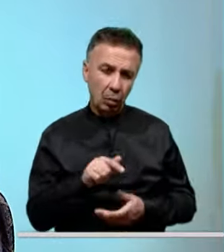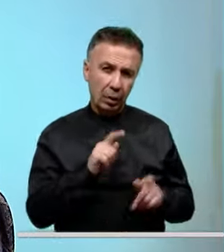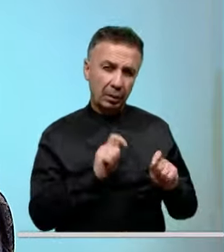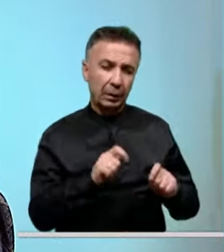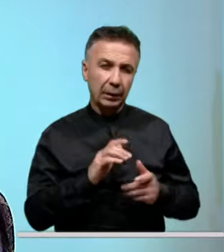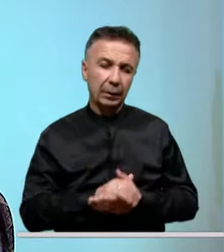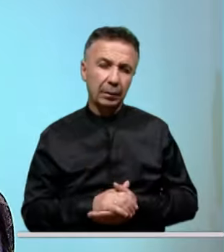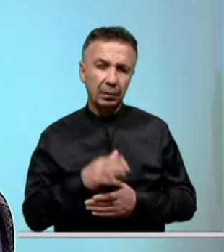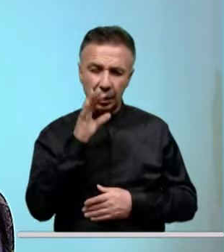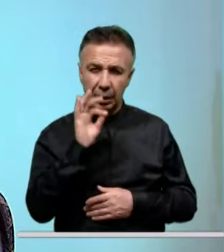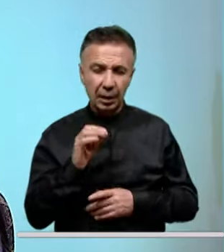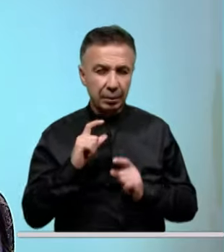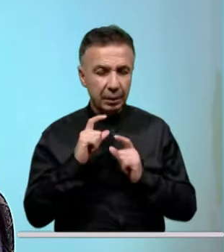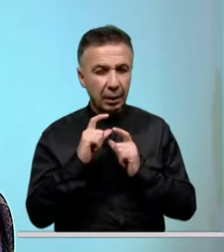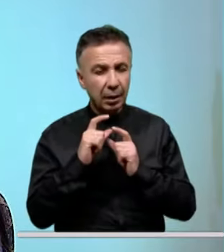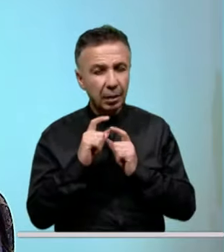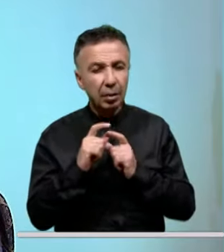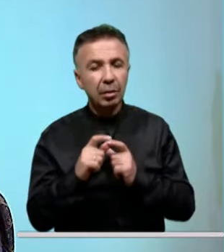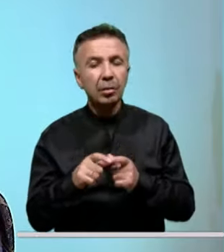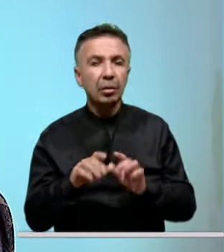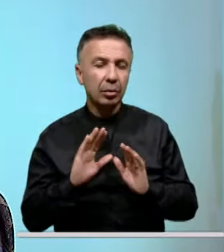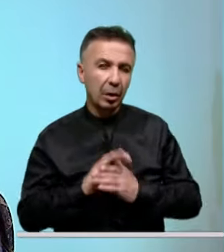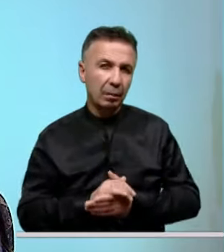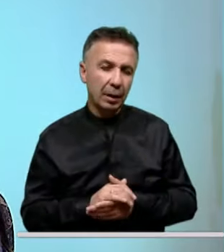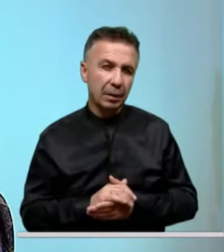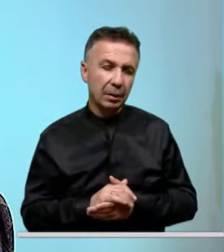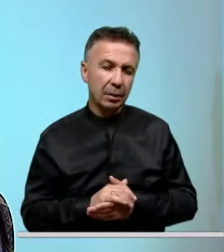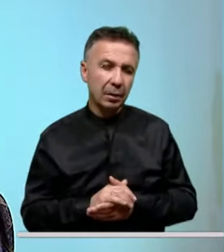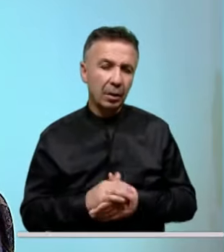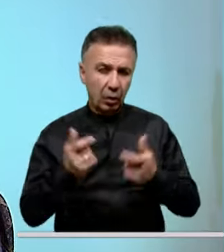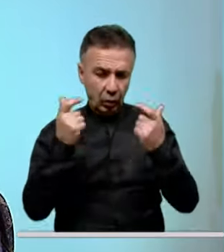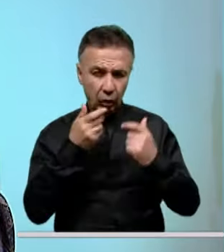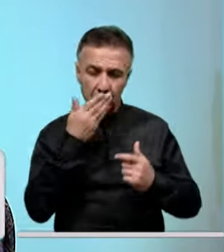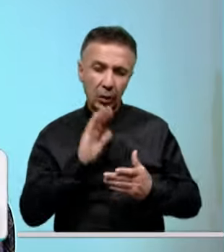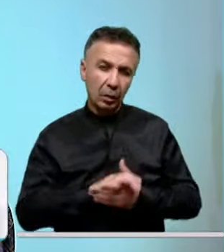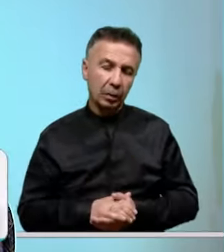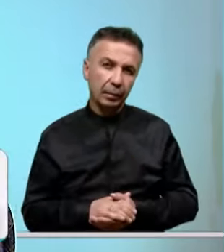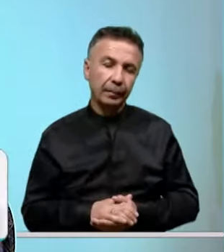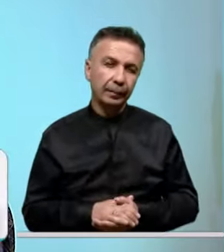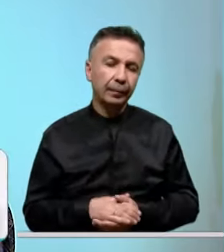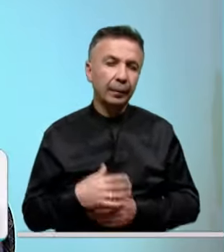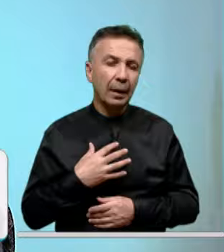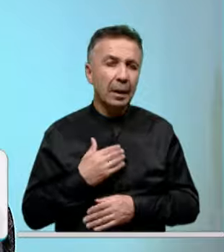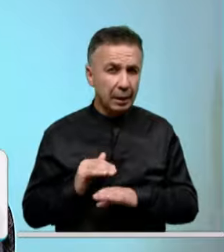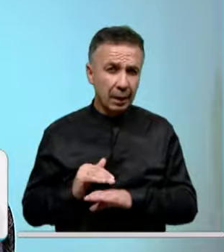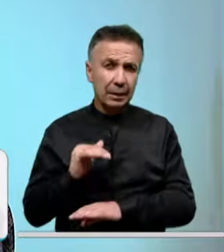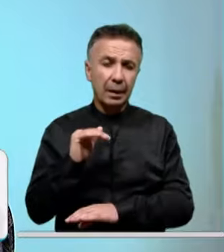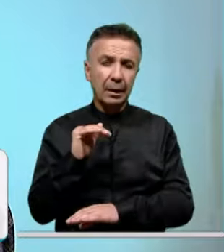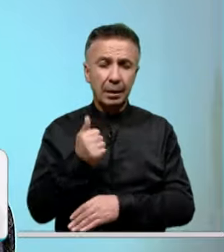de kimseye sormak, kimseden izin alma yükümlülüğü, ödevi yoktu. Kendisi